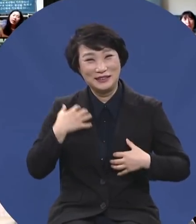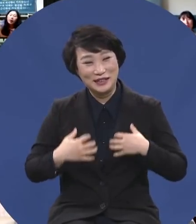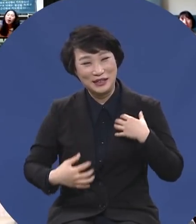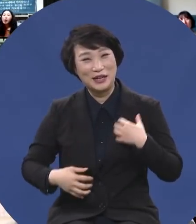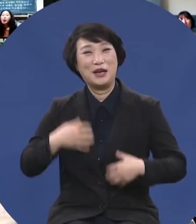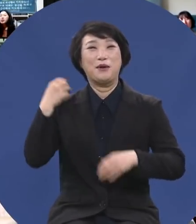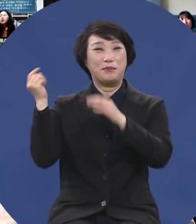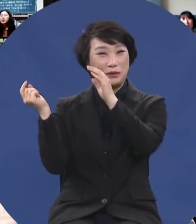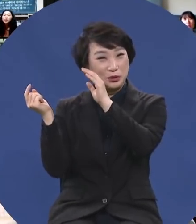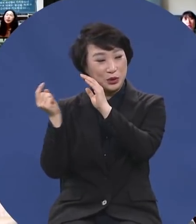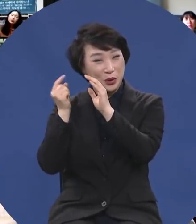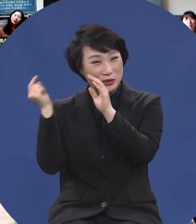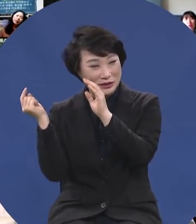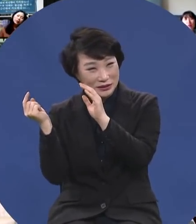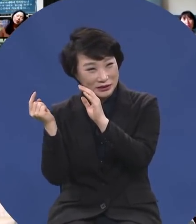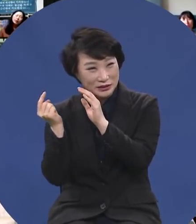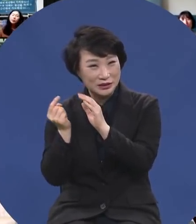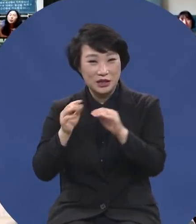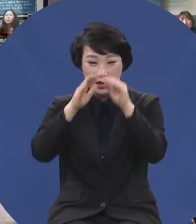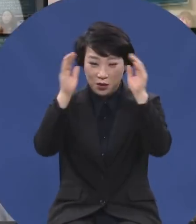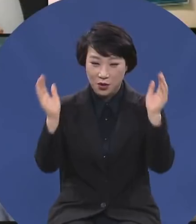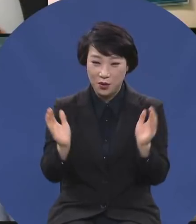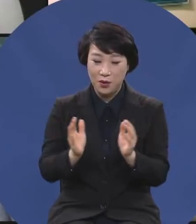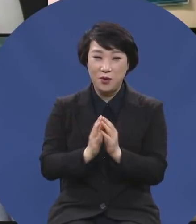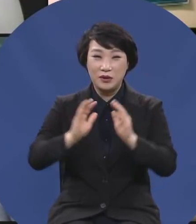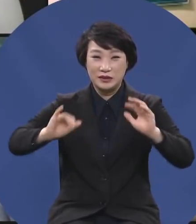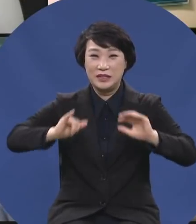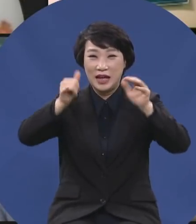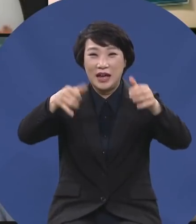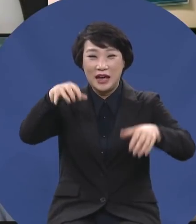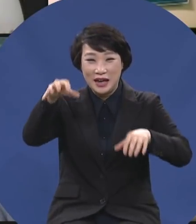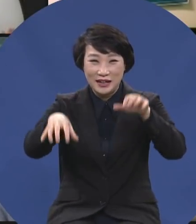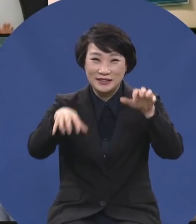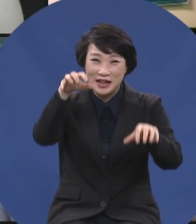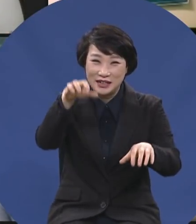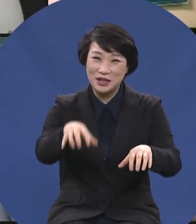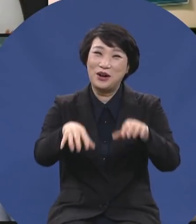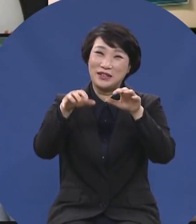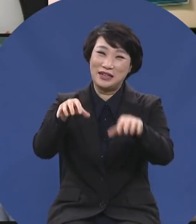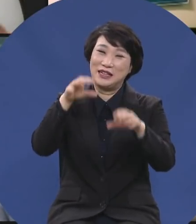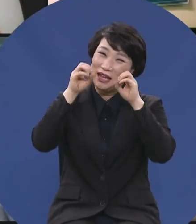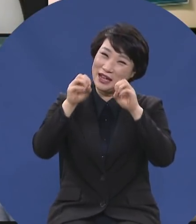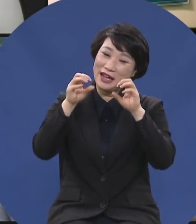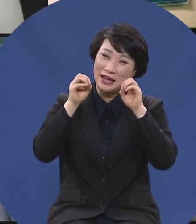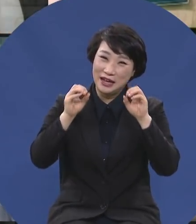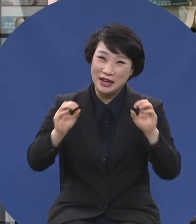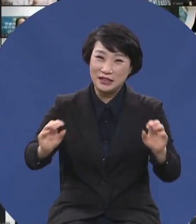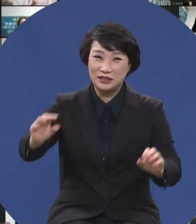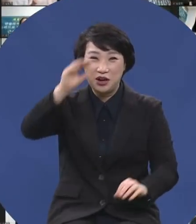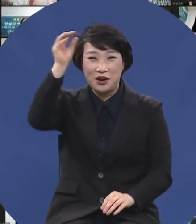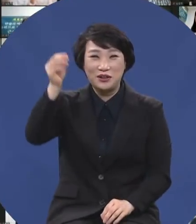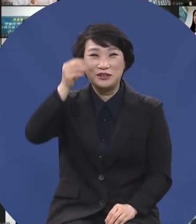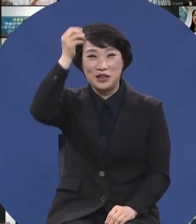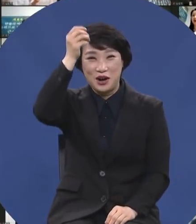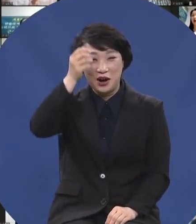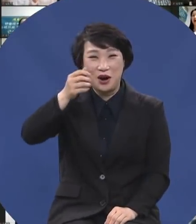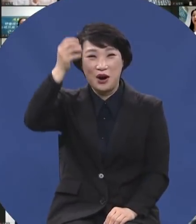이 기쁜 소식을 온 세상 전하되